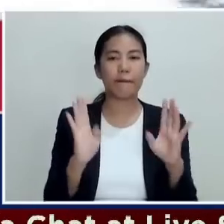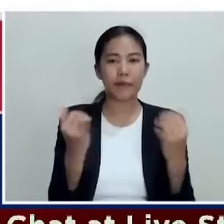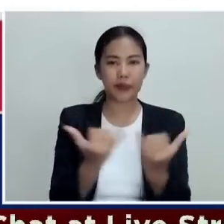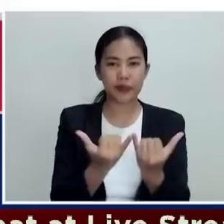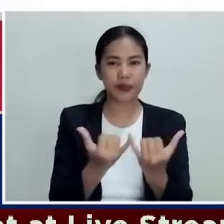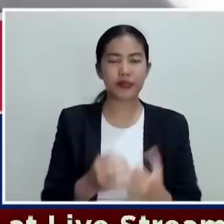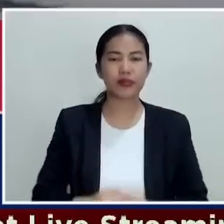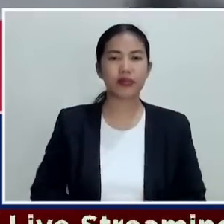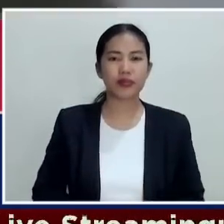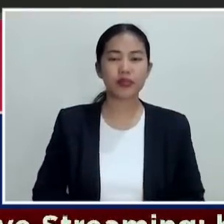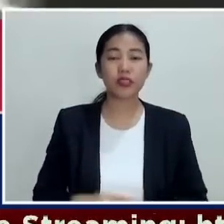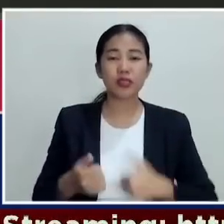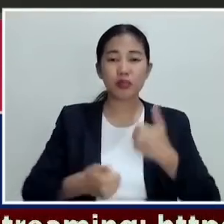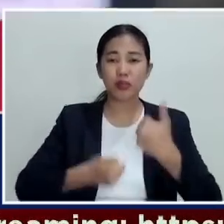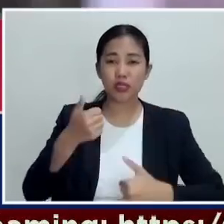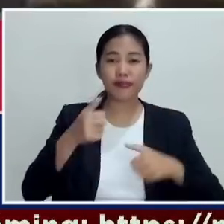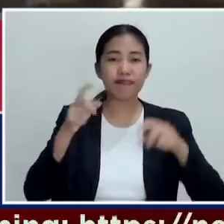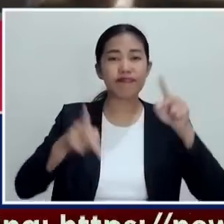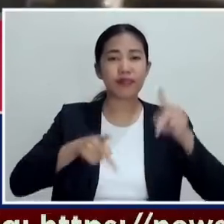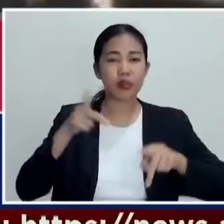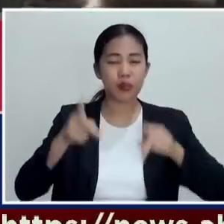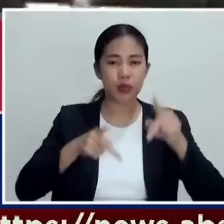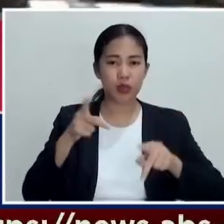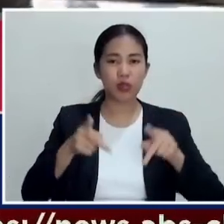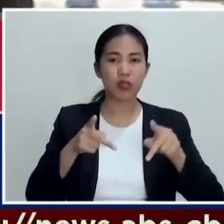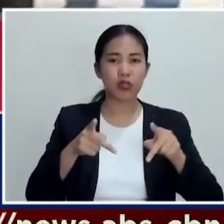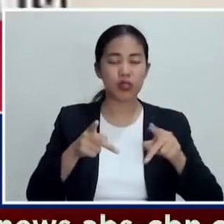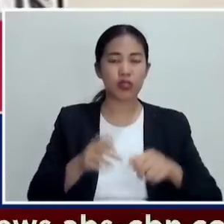inhabitants are permanente na po na